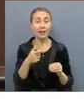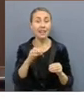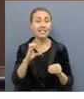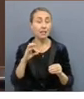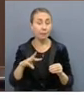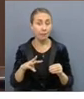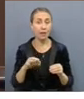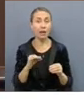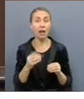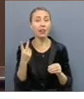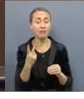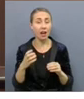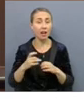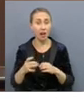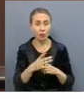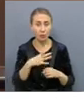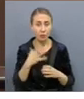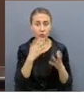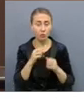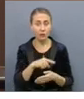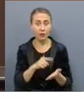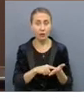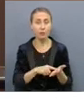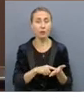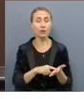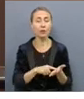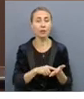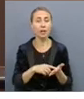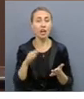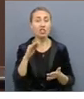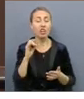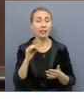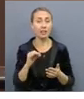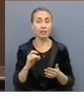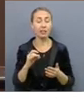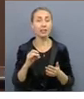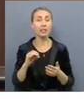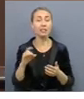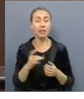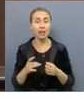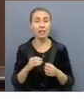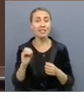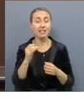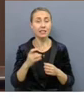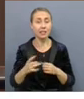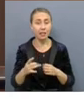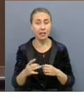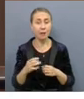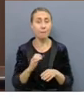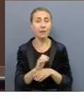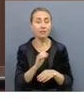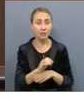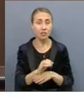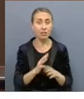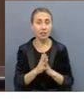серьезные вопросы, но то у нас по управлению все не пошел. Жукинский район и Сельский район, поставщик серьезно подводит, поэтому